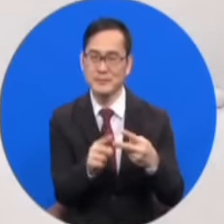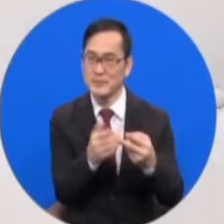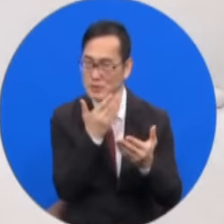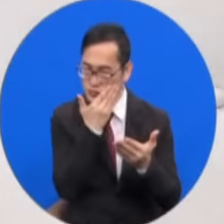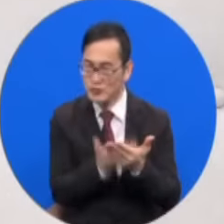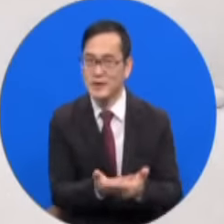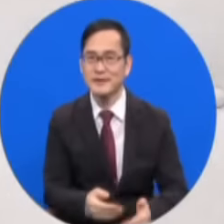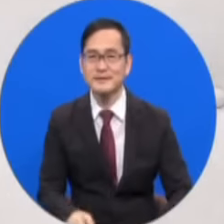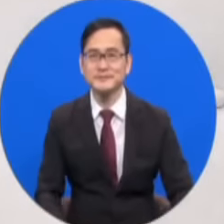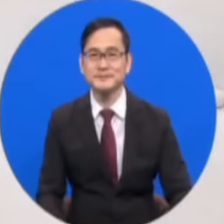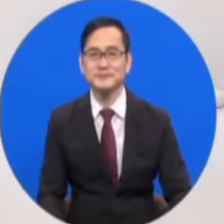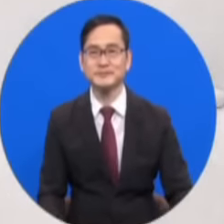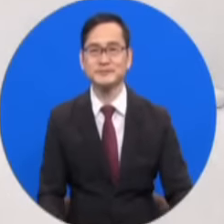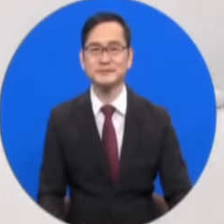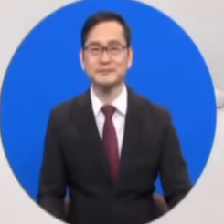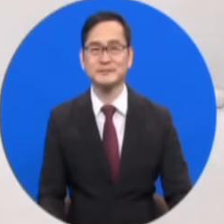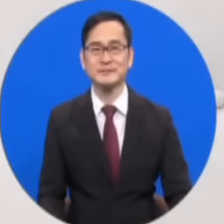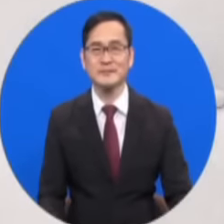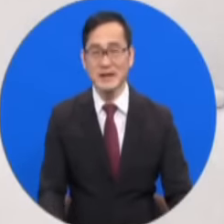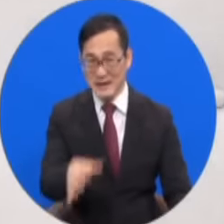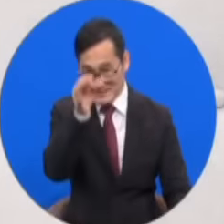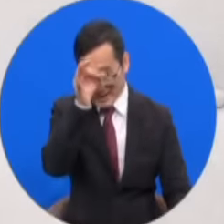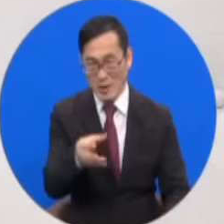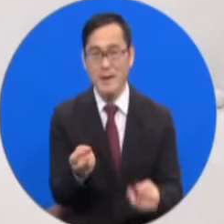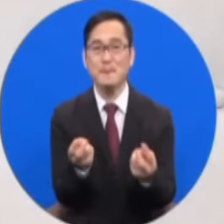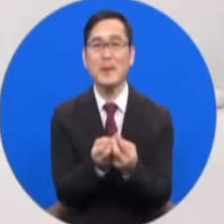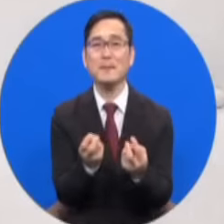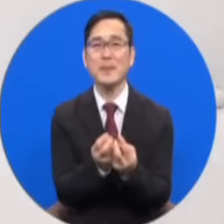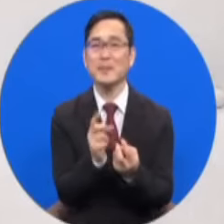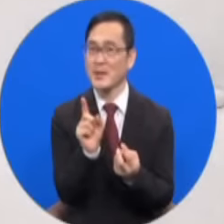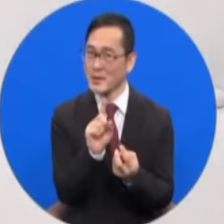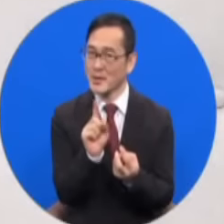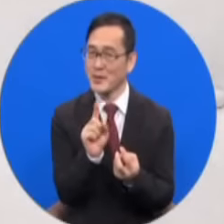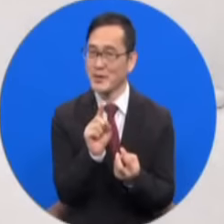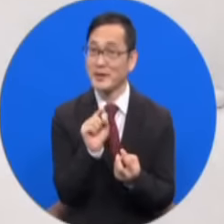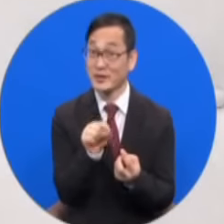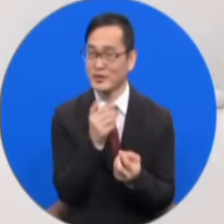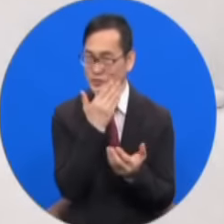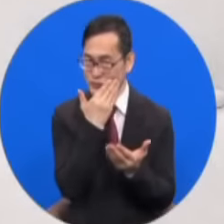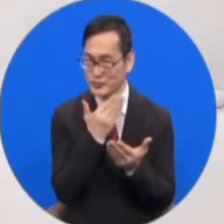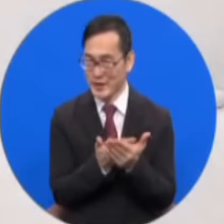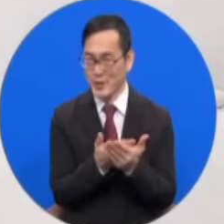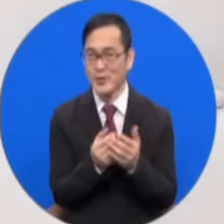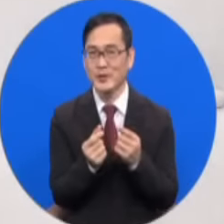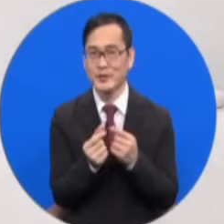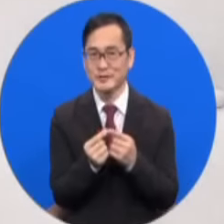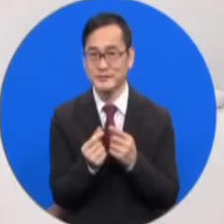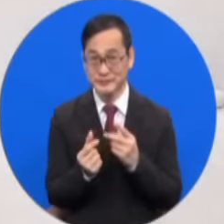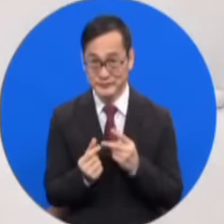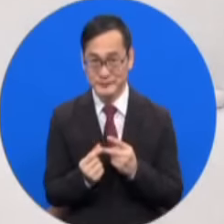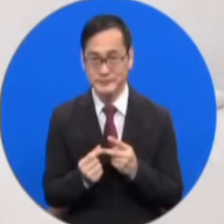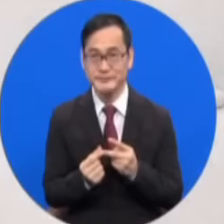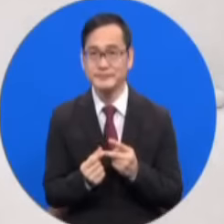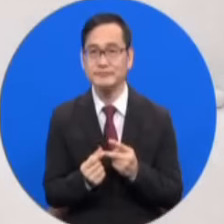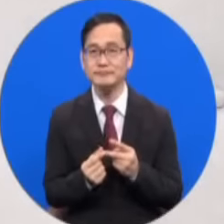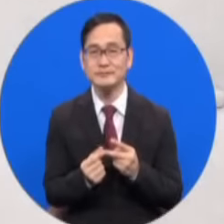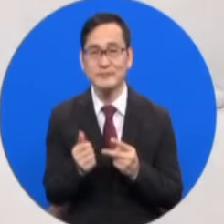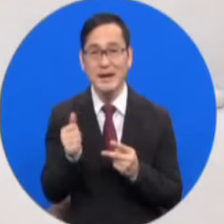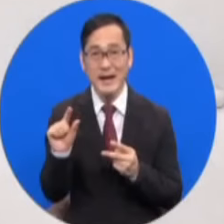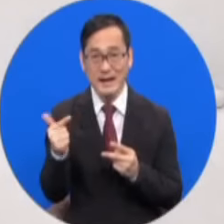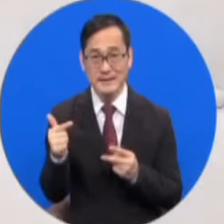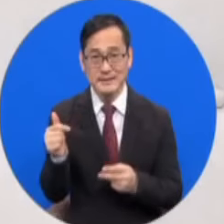할 것인가 어떤 식으로 그 국민들 앞에 나설 것인가 이것도 중요하고 또 한 가지가 더 중요한게 뭐냐면 이거는 한동훈